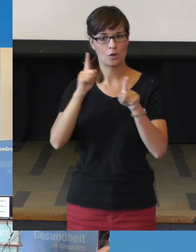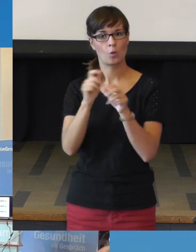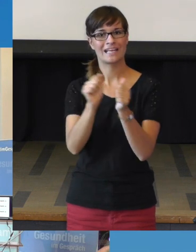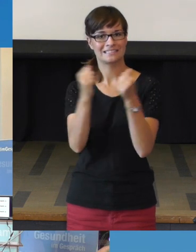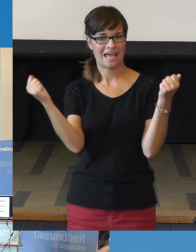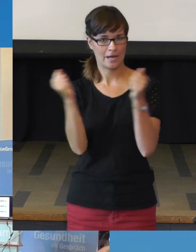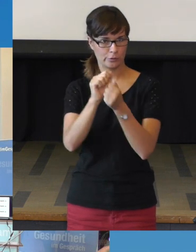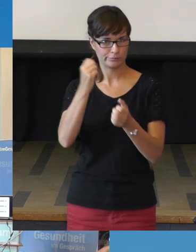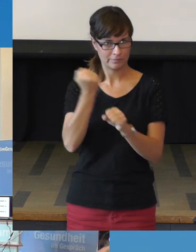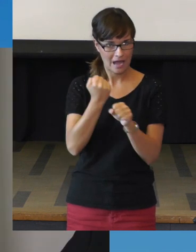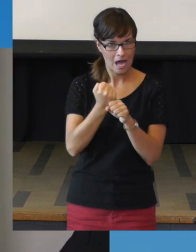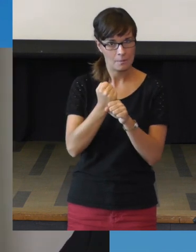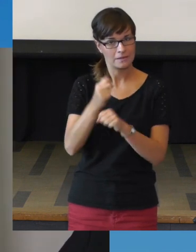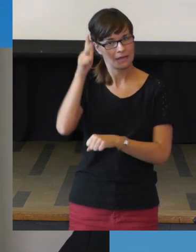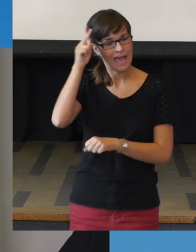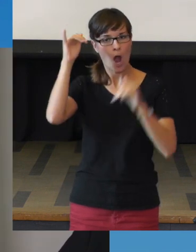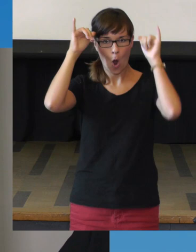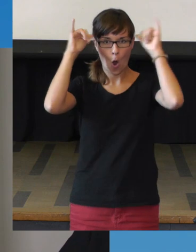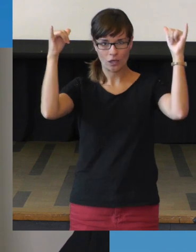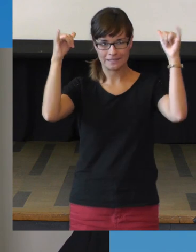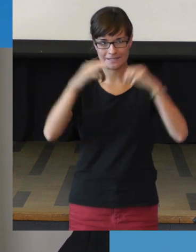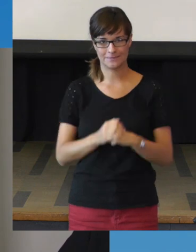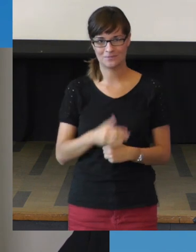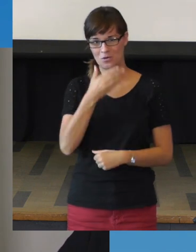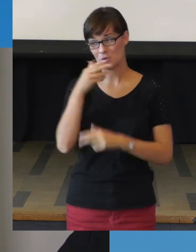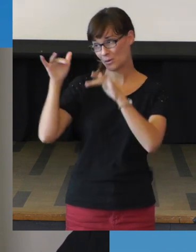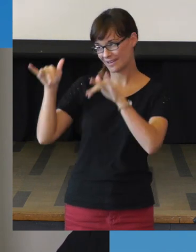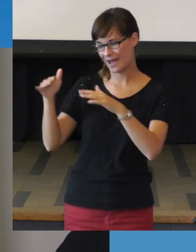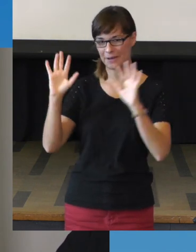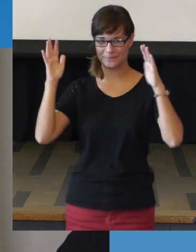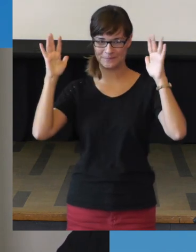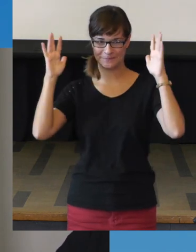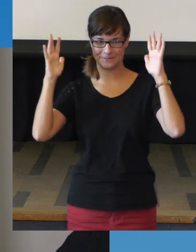Journalisten, Herrn Peter Ochs. Schön, dass Sie auch da sind.